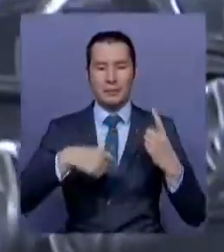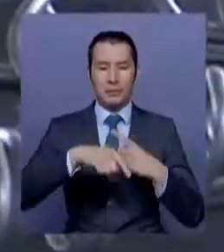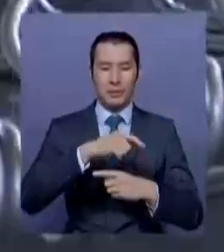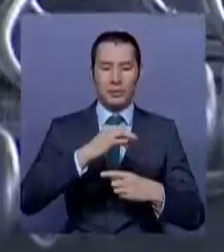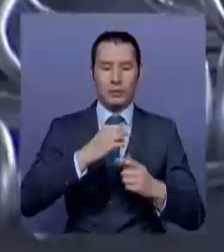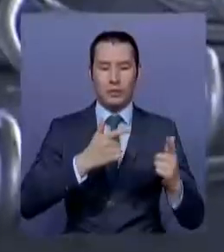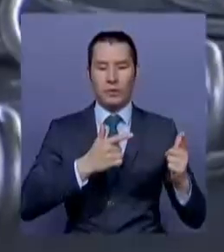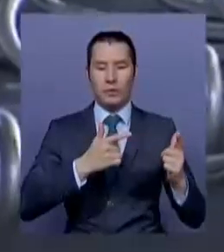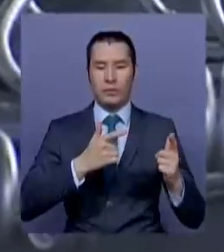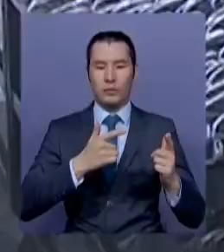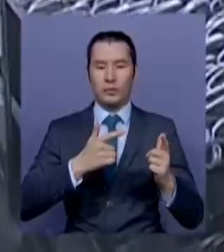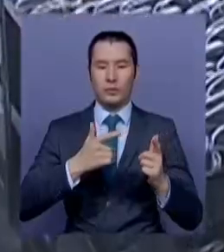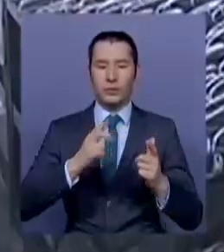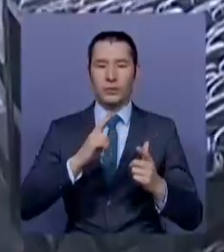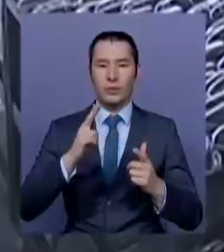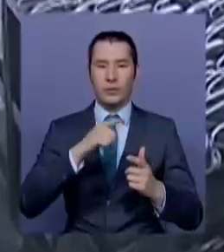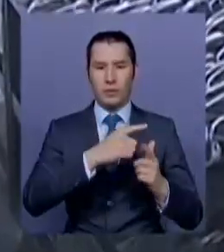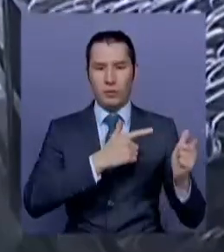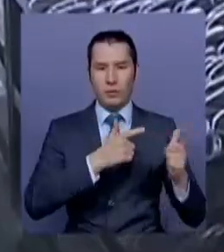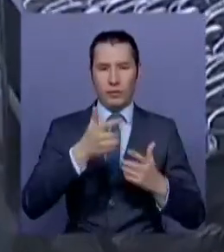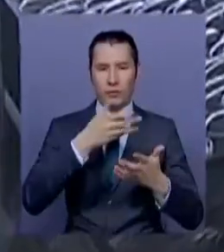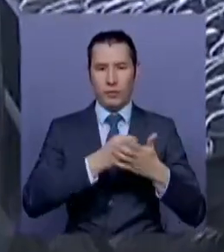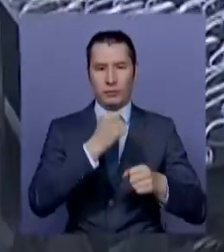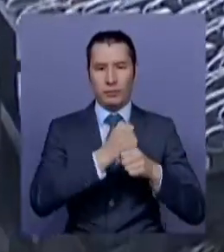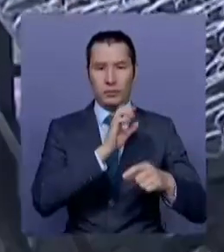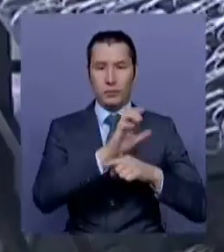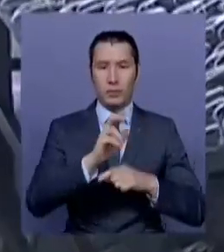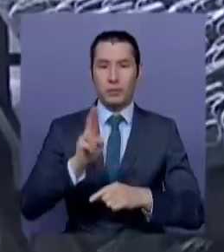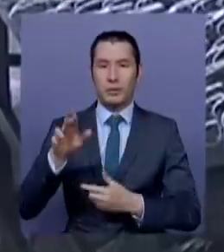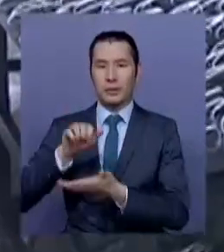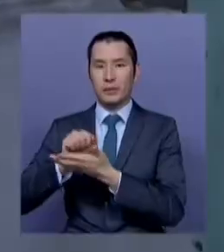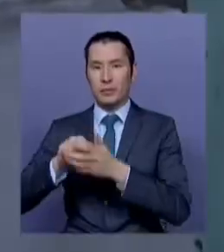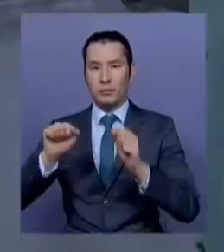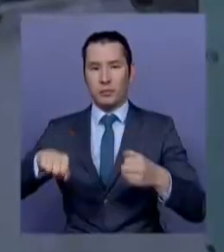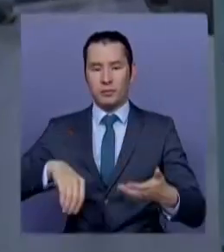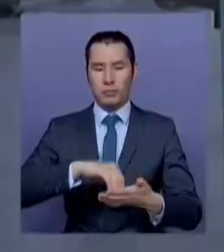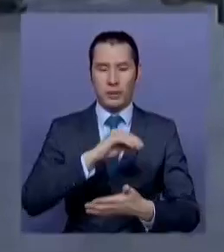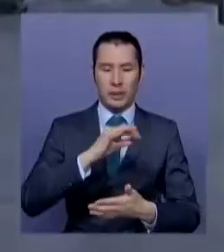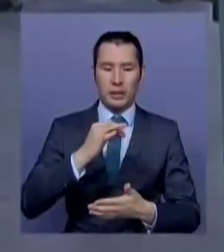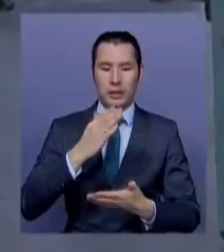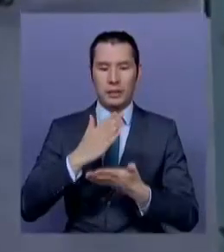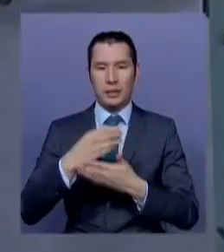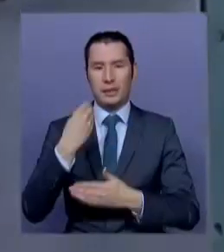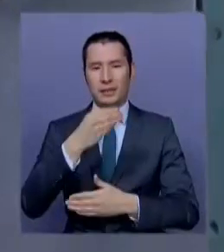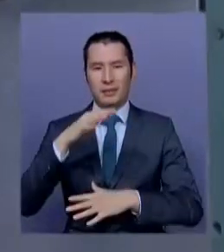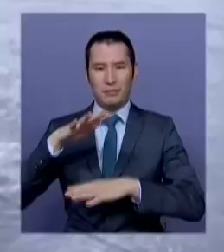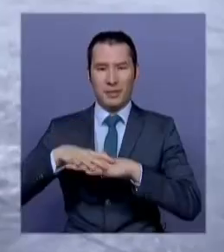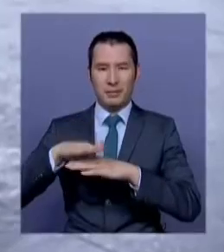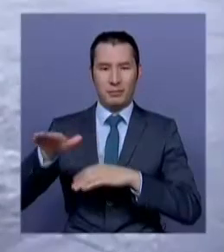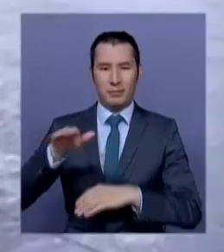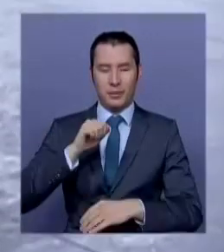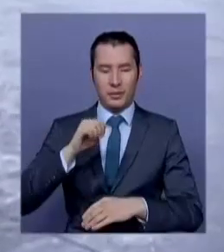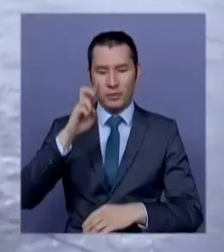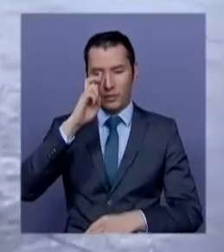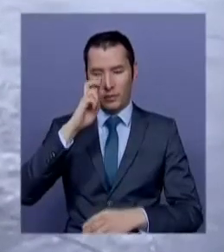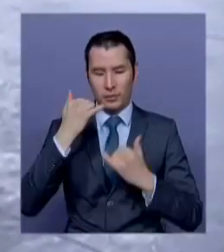төмен бағамен жалға ала алады, және жалға алушыға қалалық әкімдік тарапынан несие беру және лизингке техника мен құрал-жабдық алу